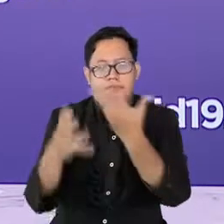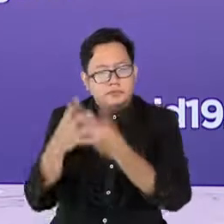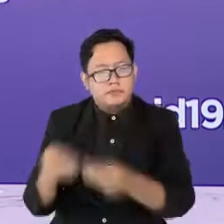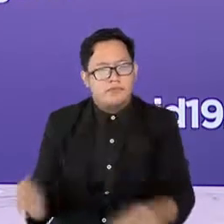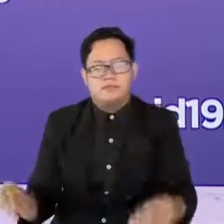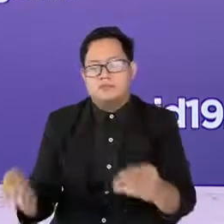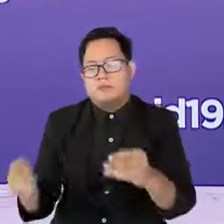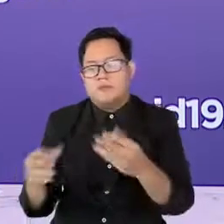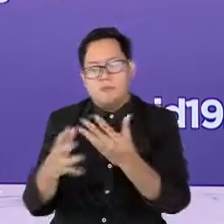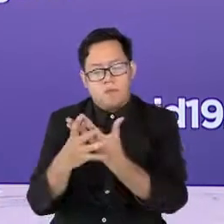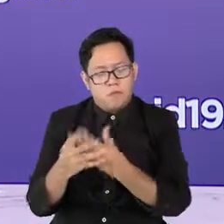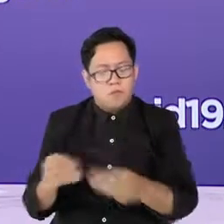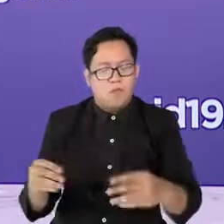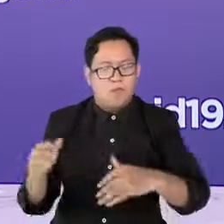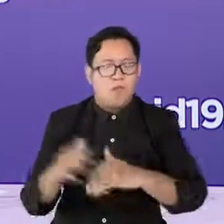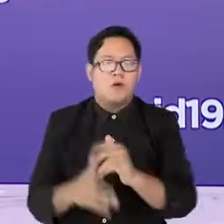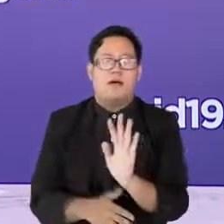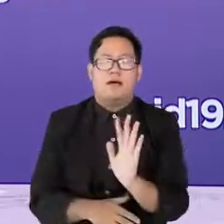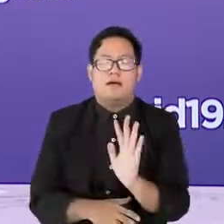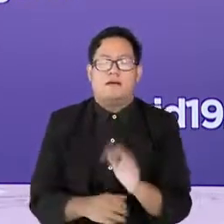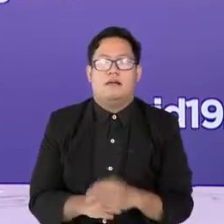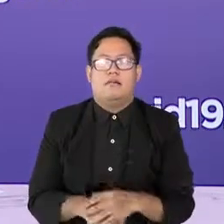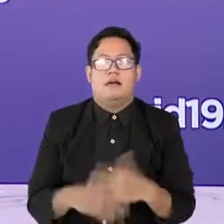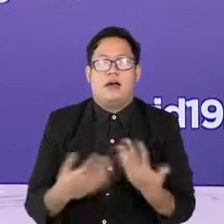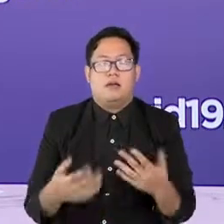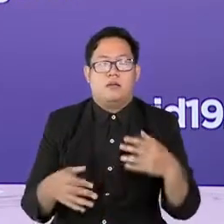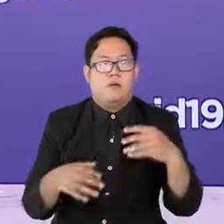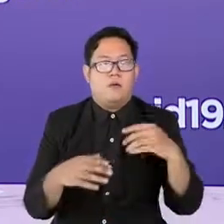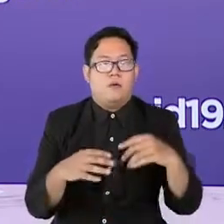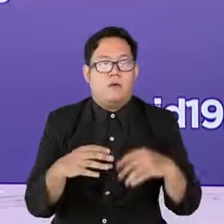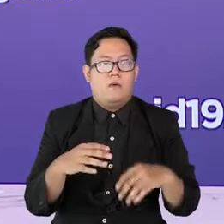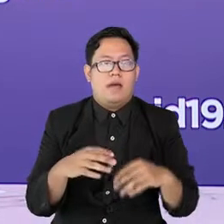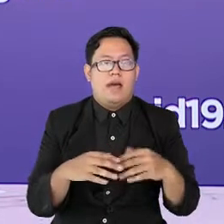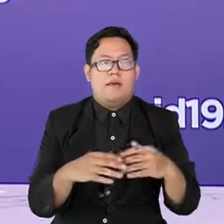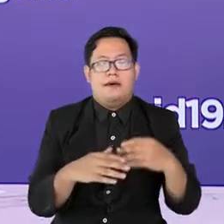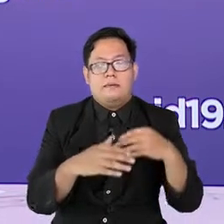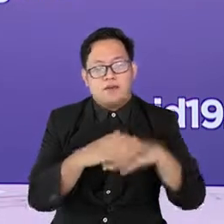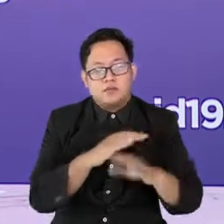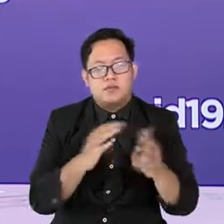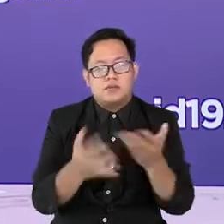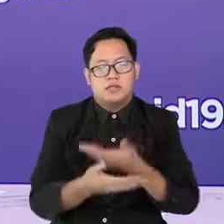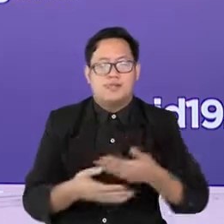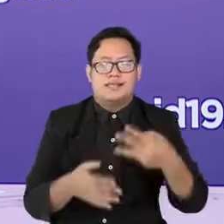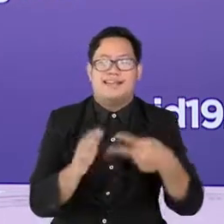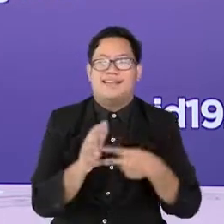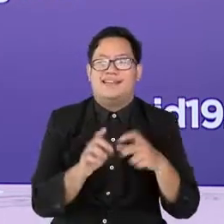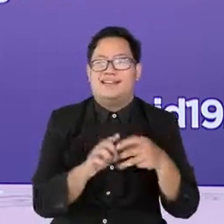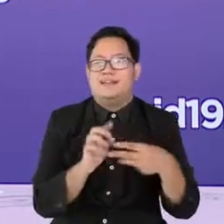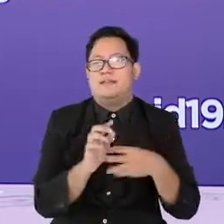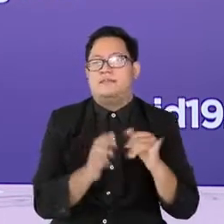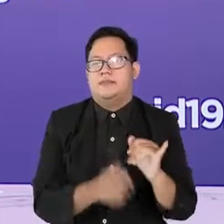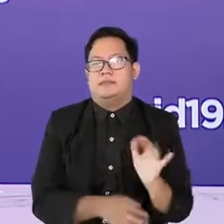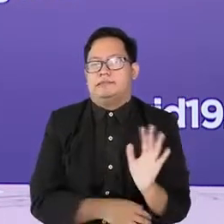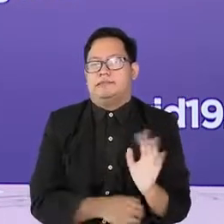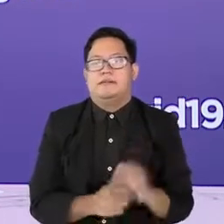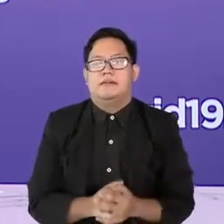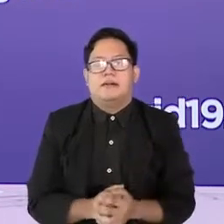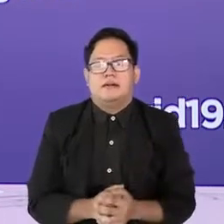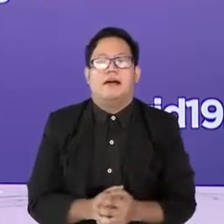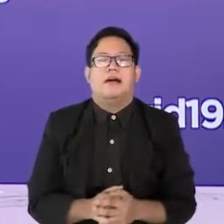atau masuk ke dalam kondisi endemik untuk itu sebagai bagian dari masyarakat Global